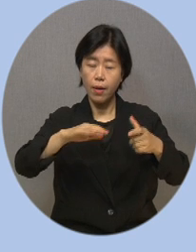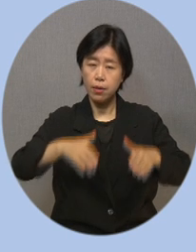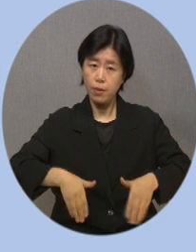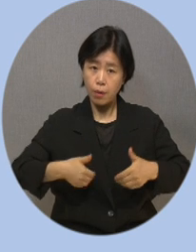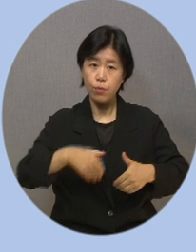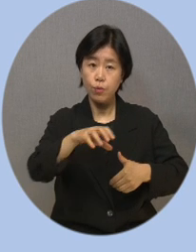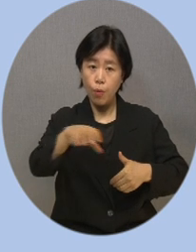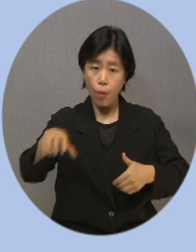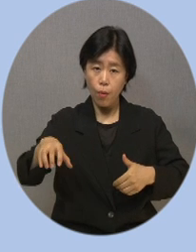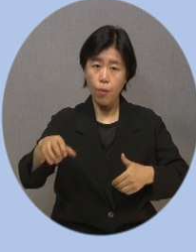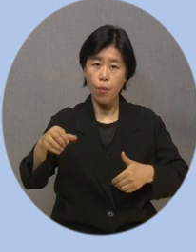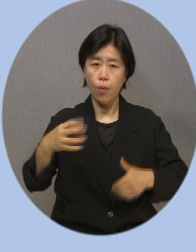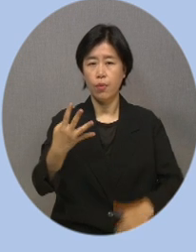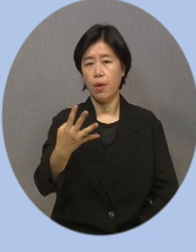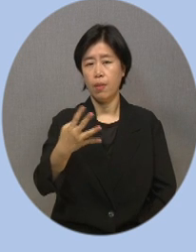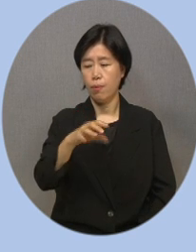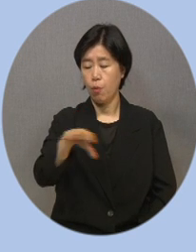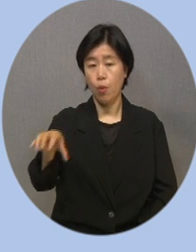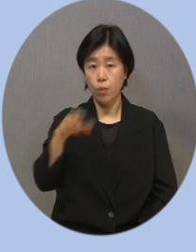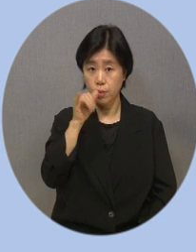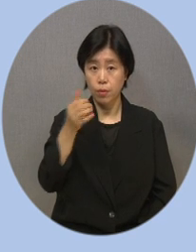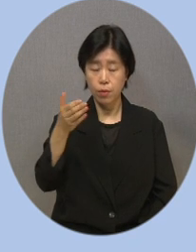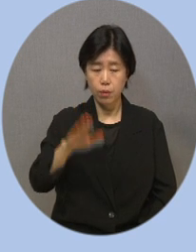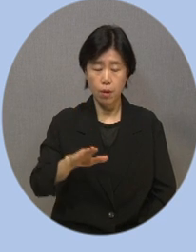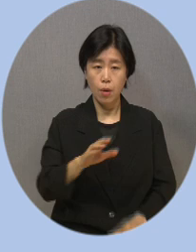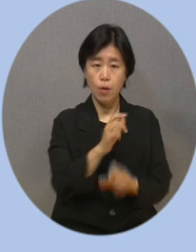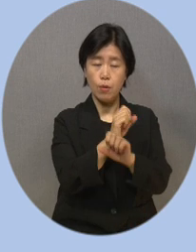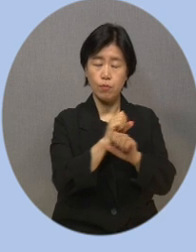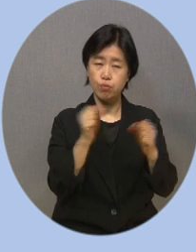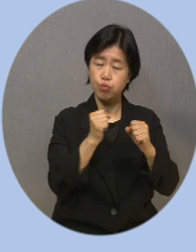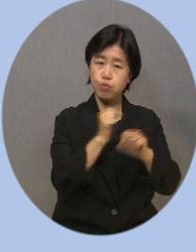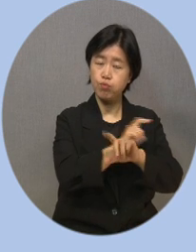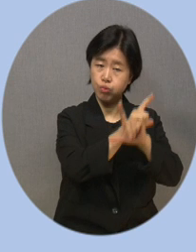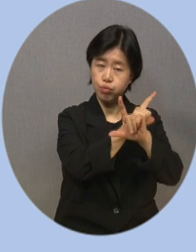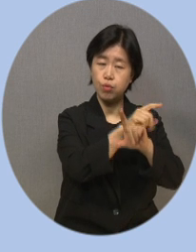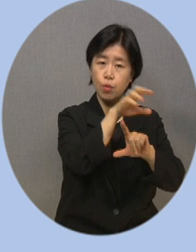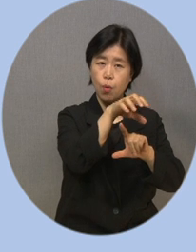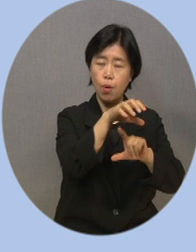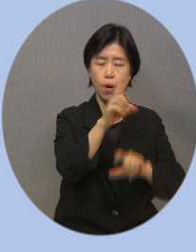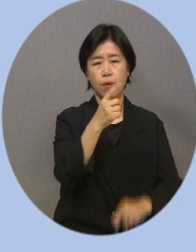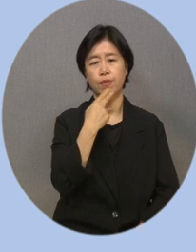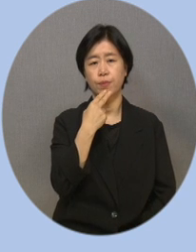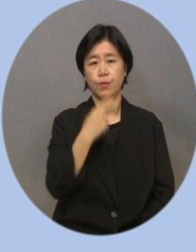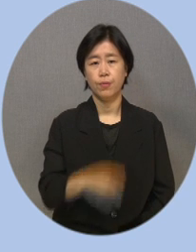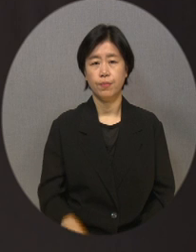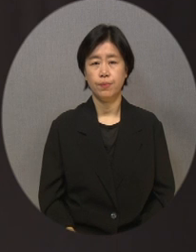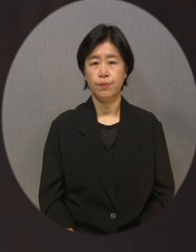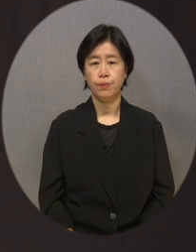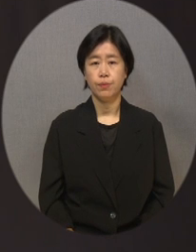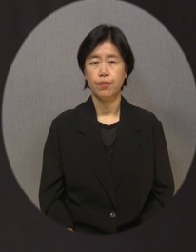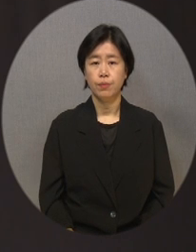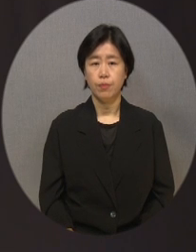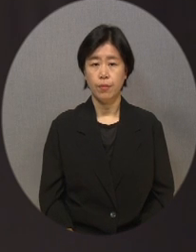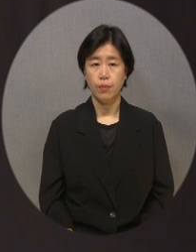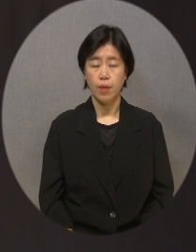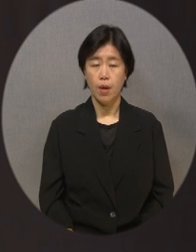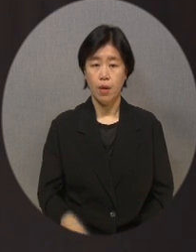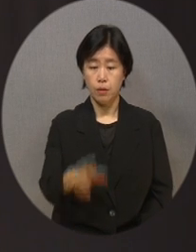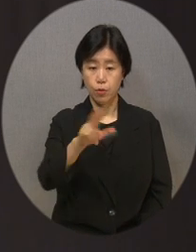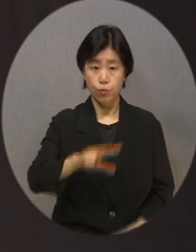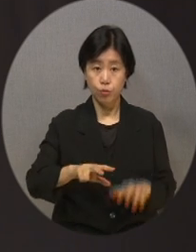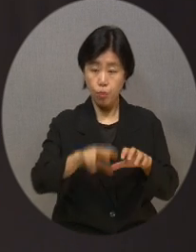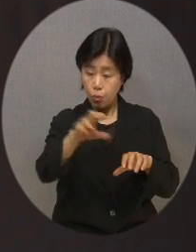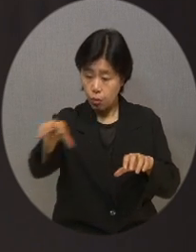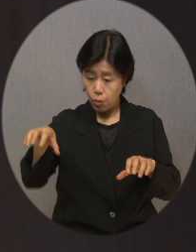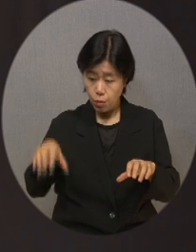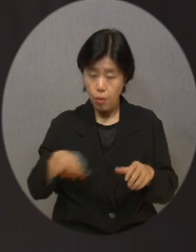북부권은 한 곳도 없습니다. 정말 엄청난 일이기도 합니다. 다른 권역별로 보면은 대부분 다 한 군데, 또